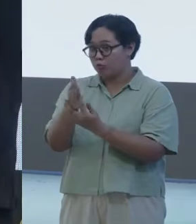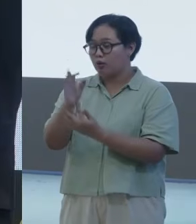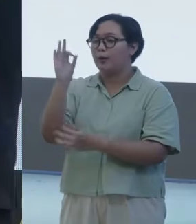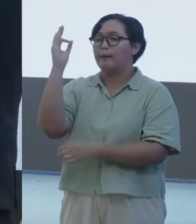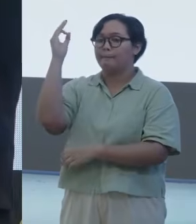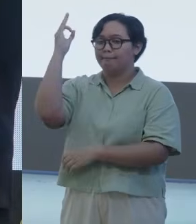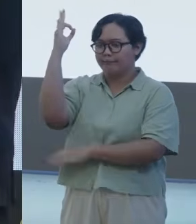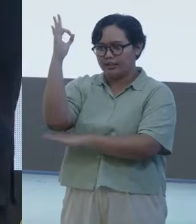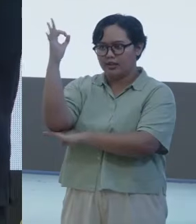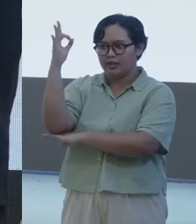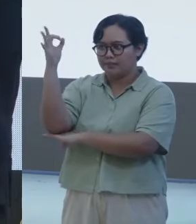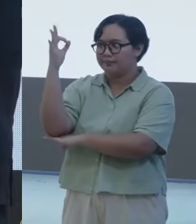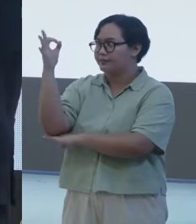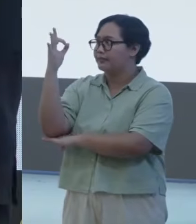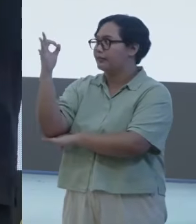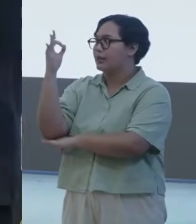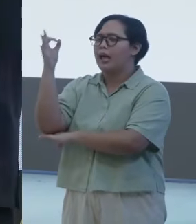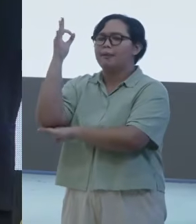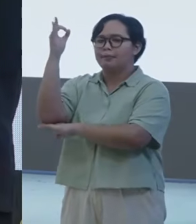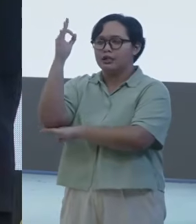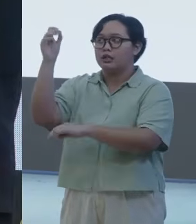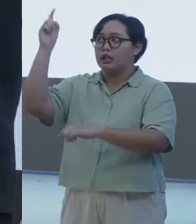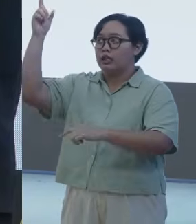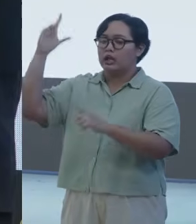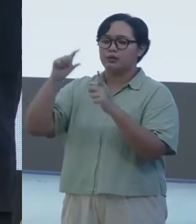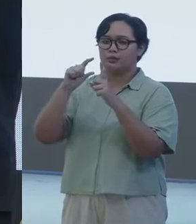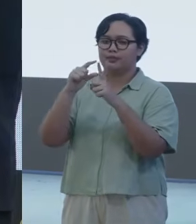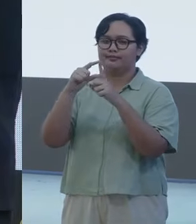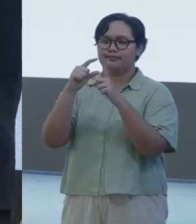preaching. Preaching the Word.